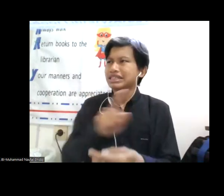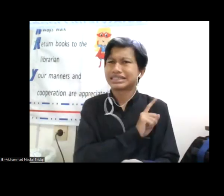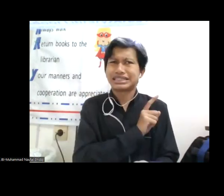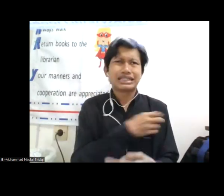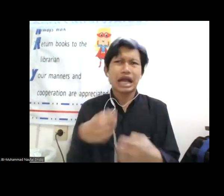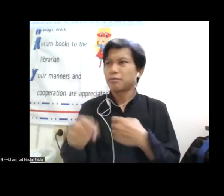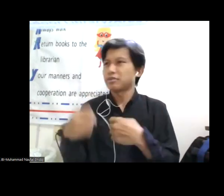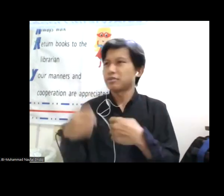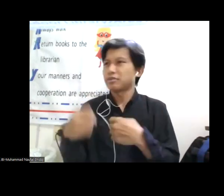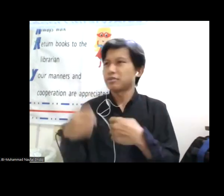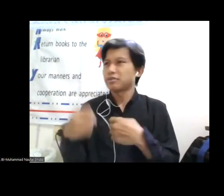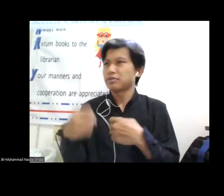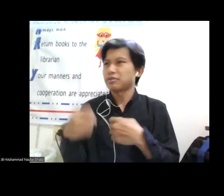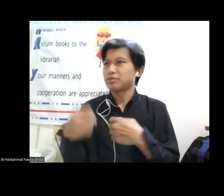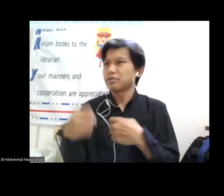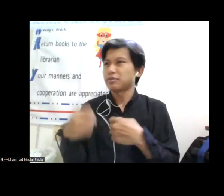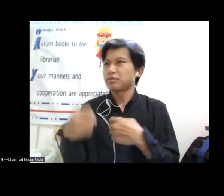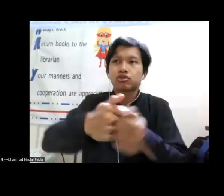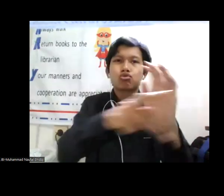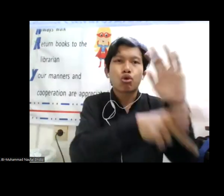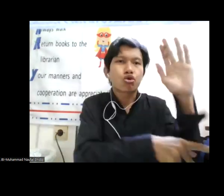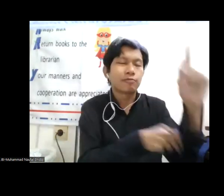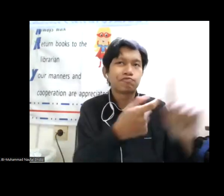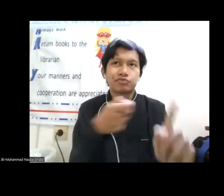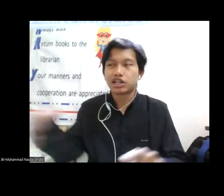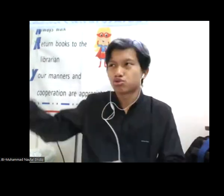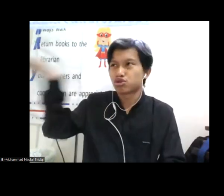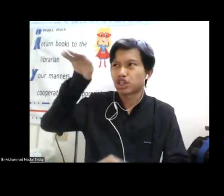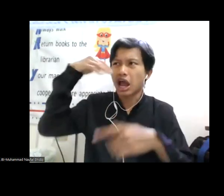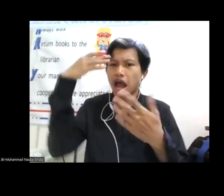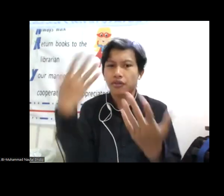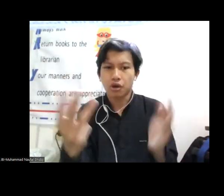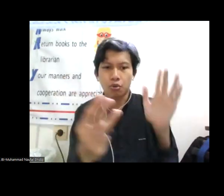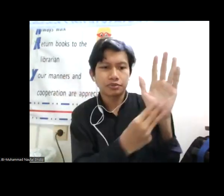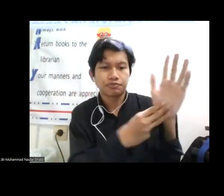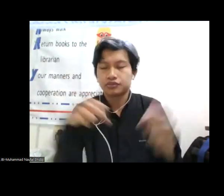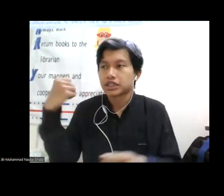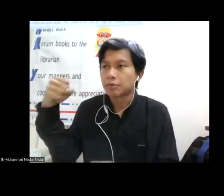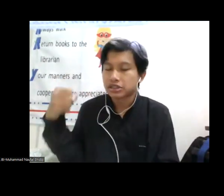mendalami ya untuk semua Ini Mas Habib sama